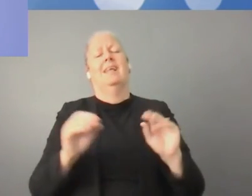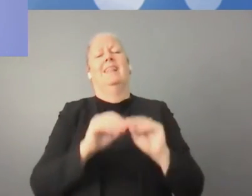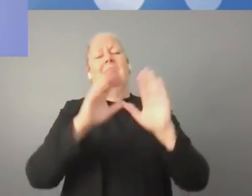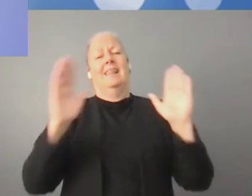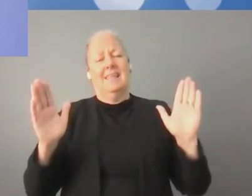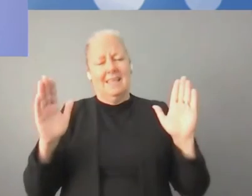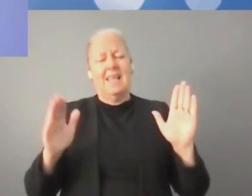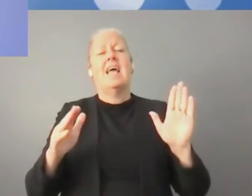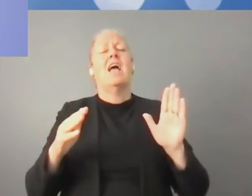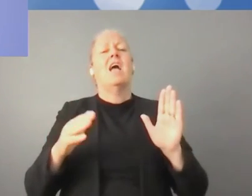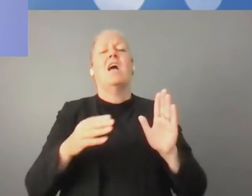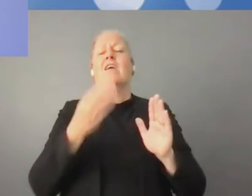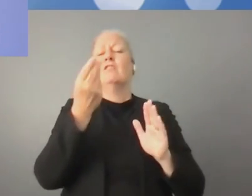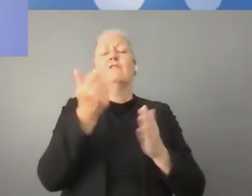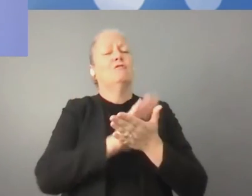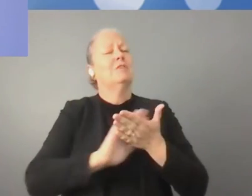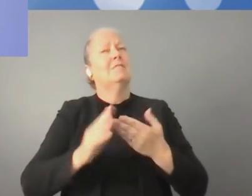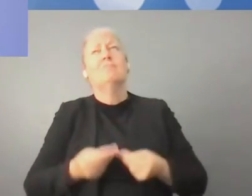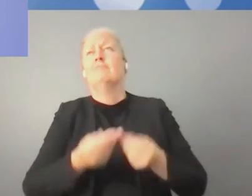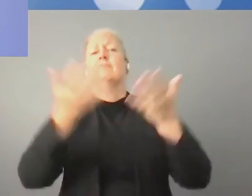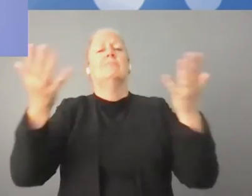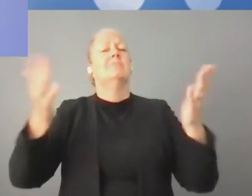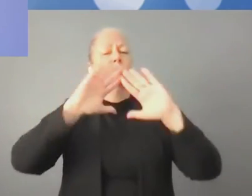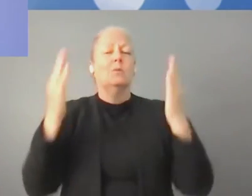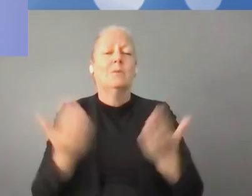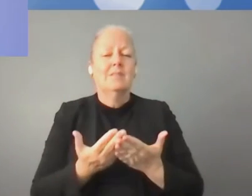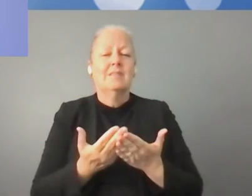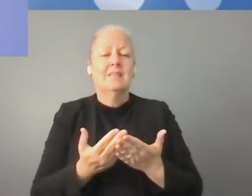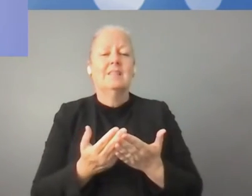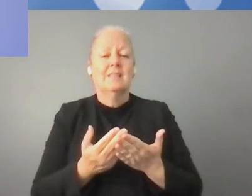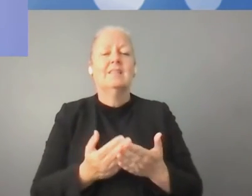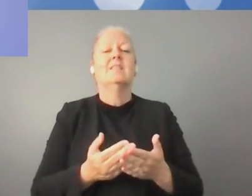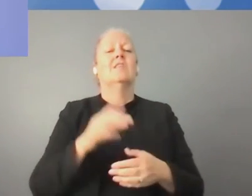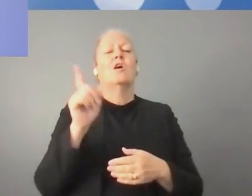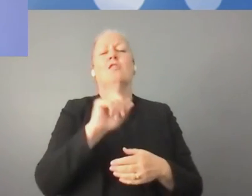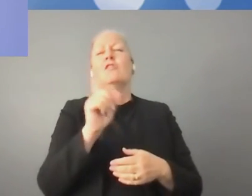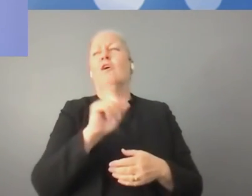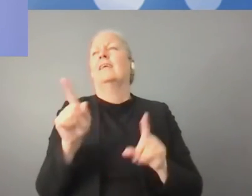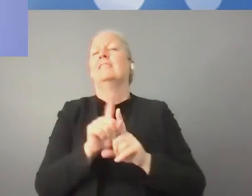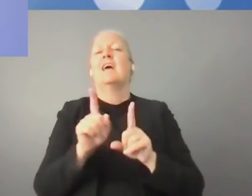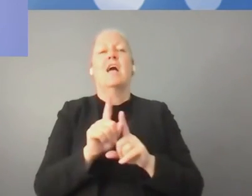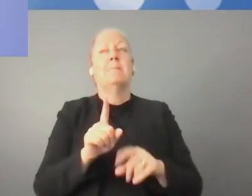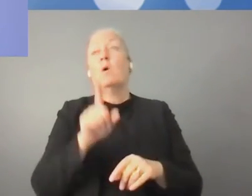Compact. В рамках этой инициативы были начертаны принципы